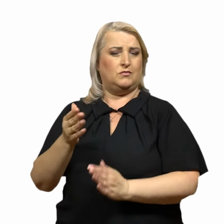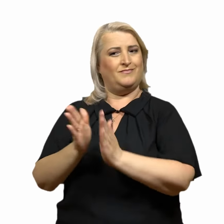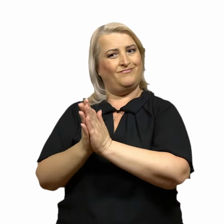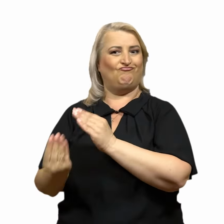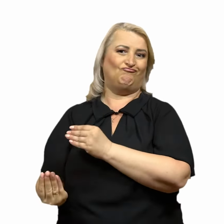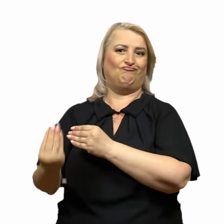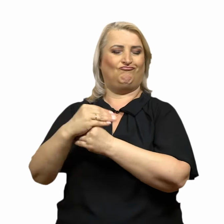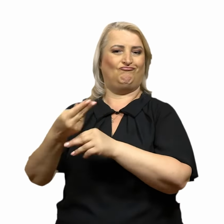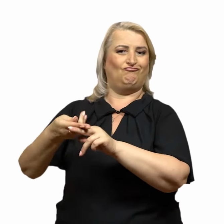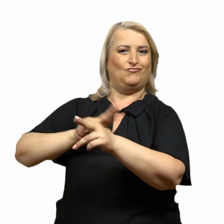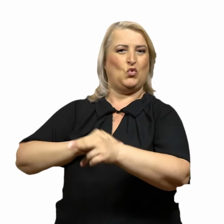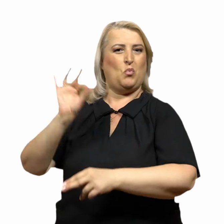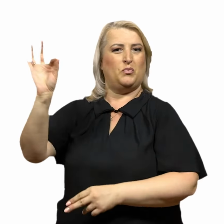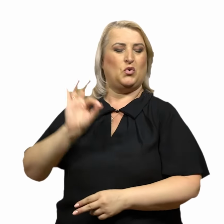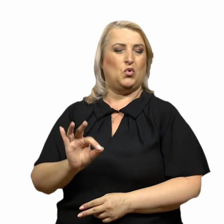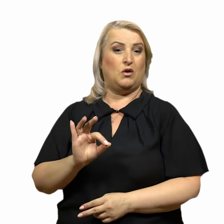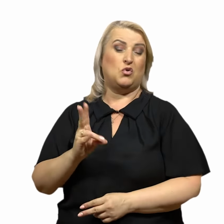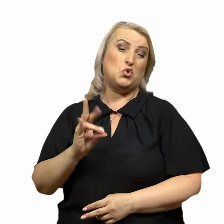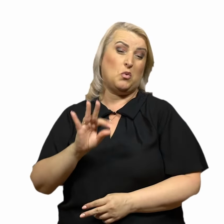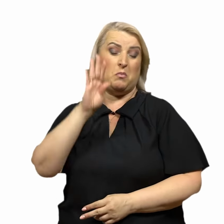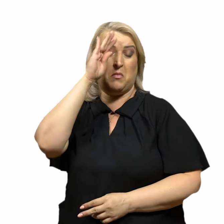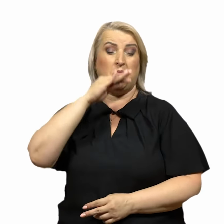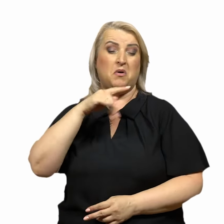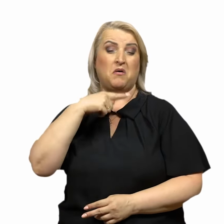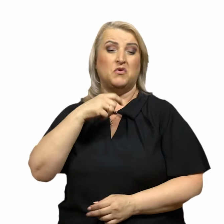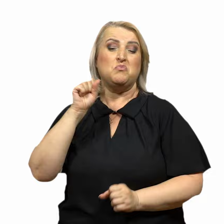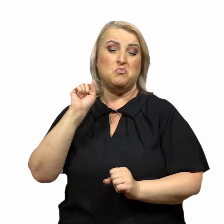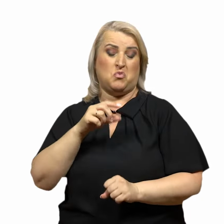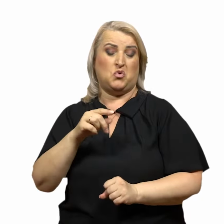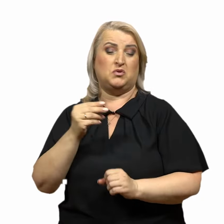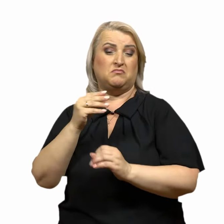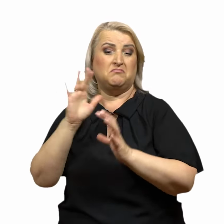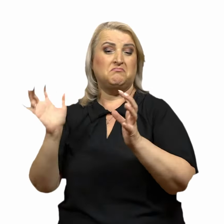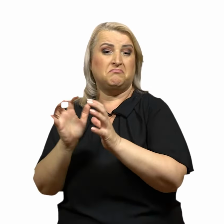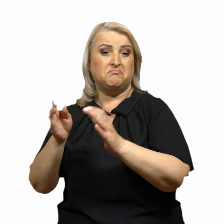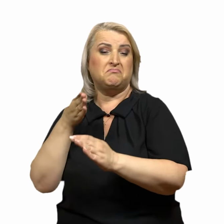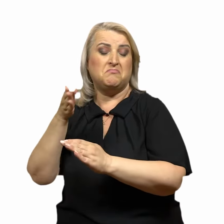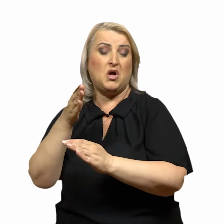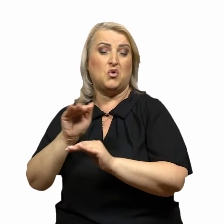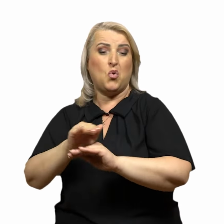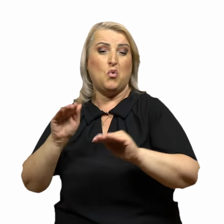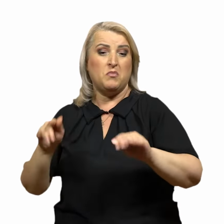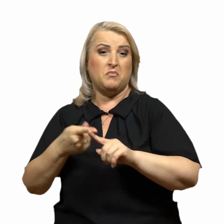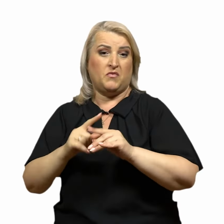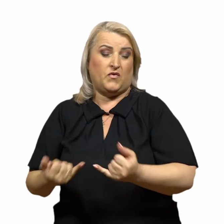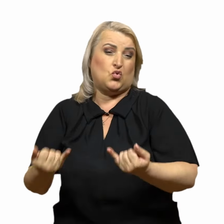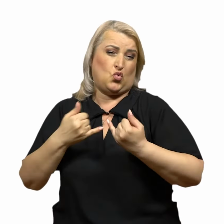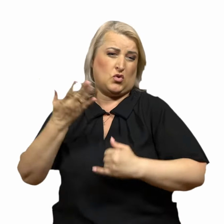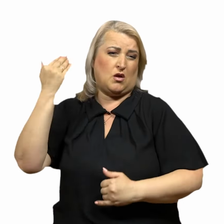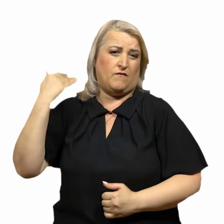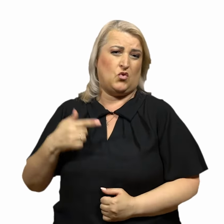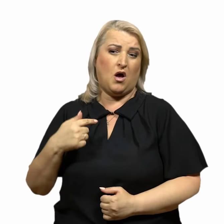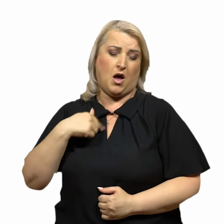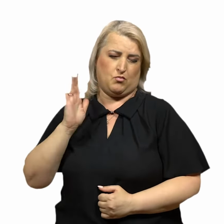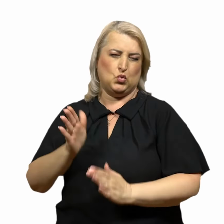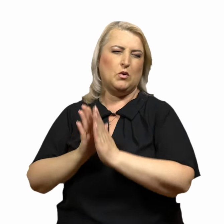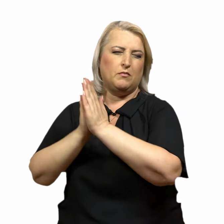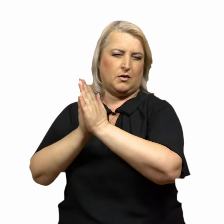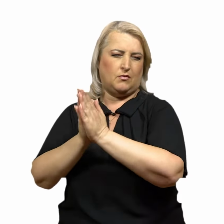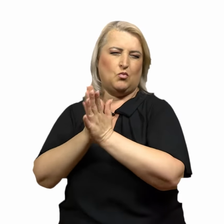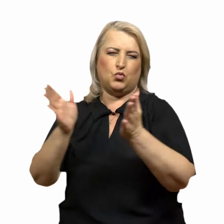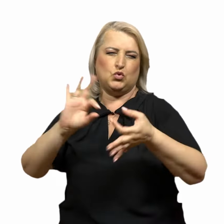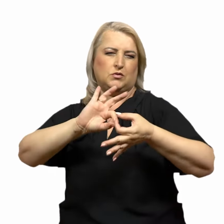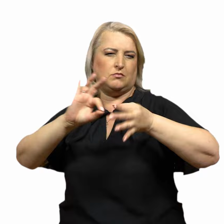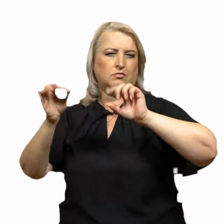dobândă de la ei. Însă tata îmi zicea că pot face depozite pe gardul pentru copii pe care mi l-a oferit cândva. Îi voi cere neapărat mai